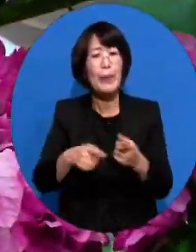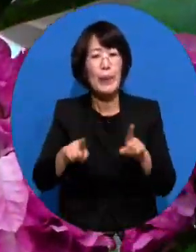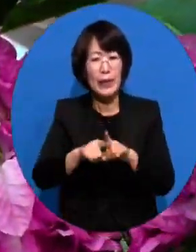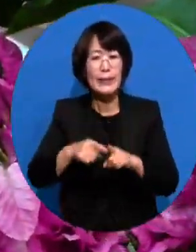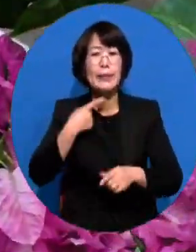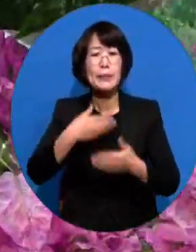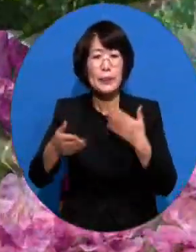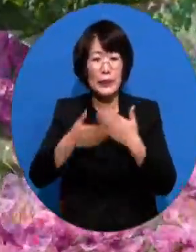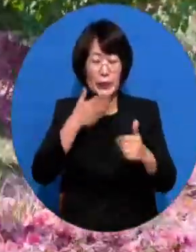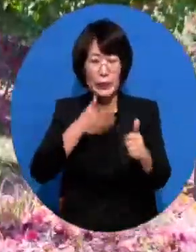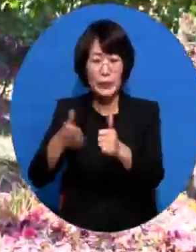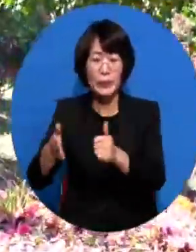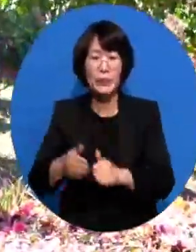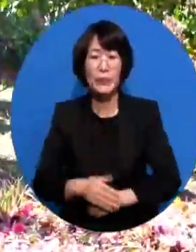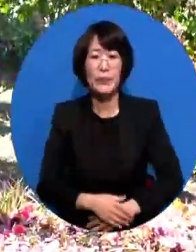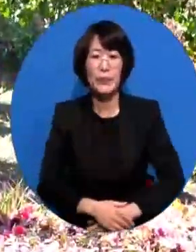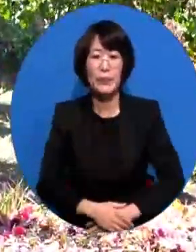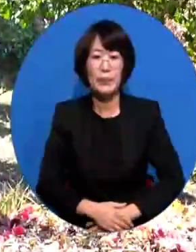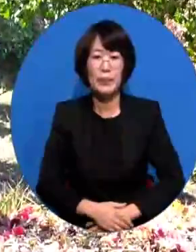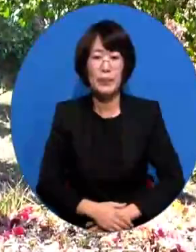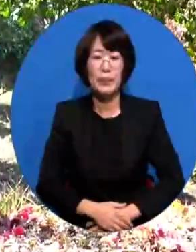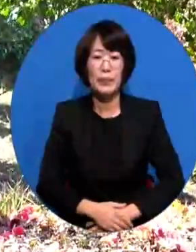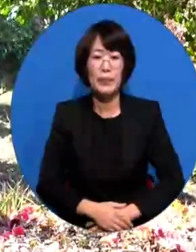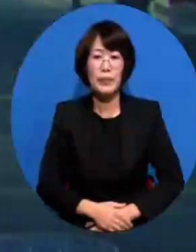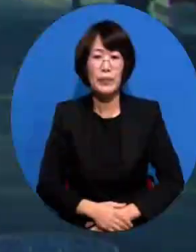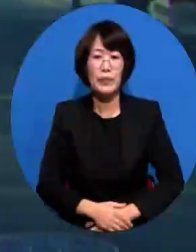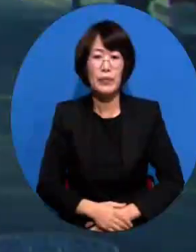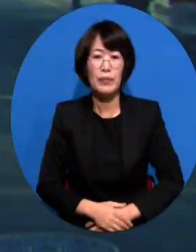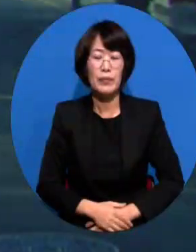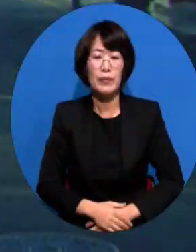보시길 바랍니다. MBC 뉴스 허연주입니다.